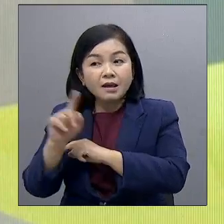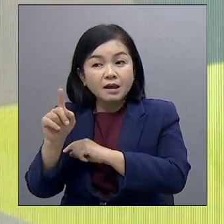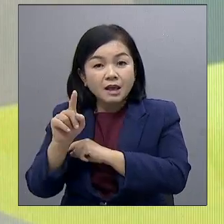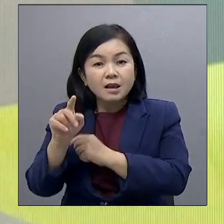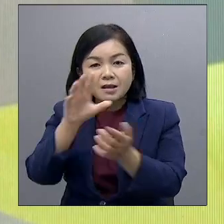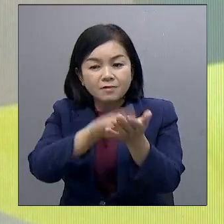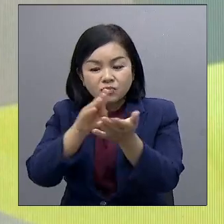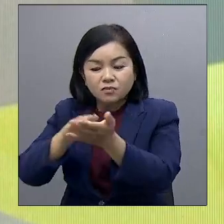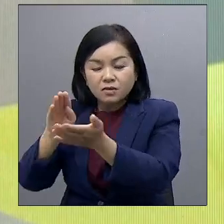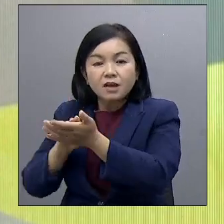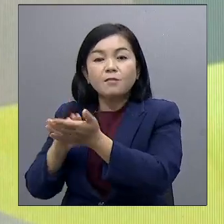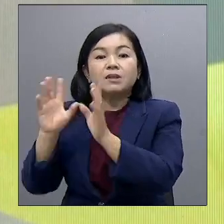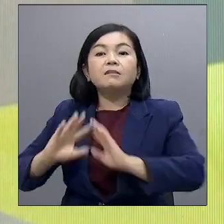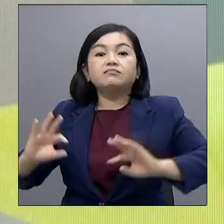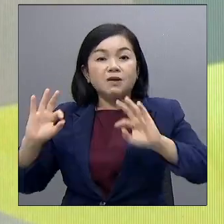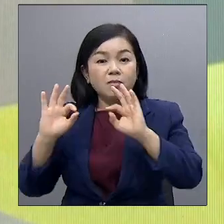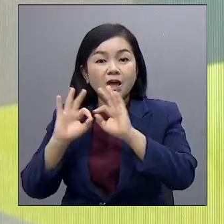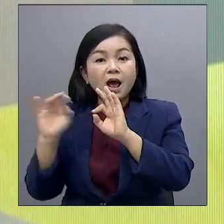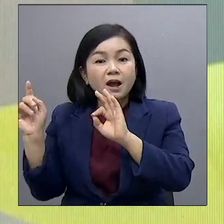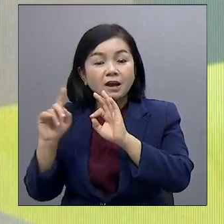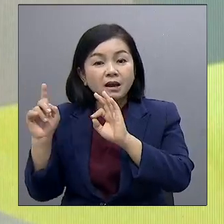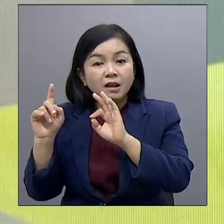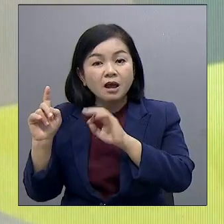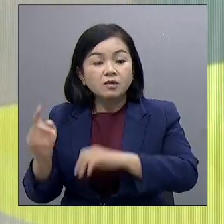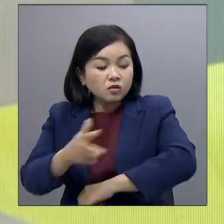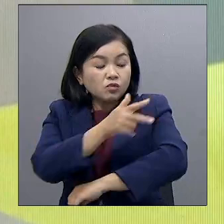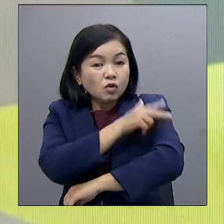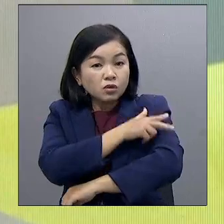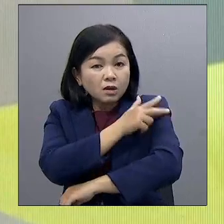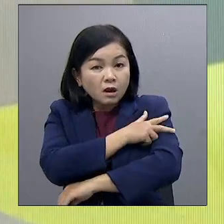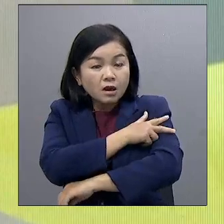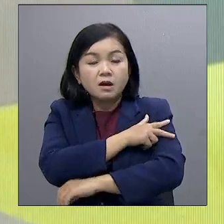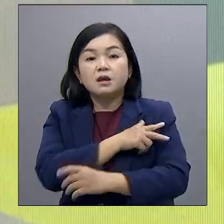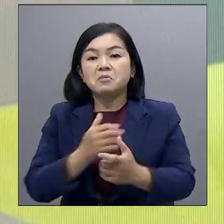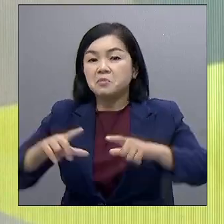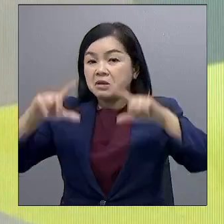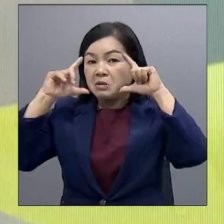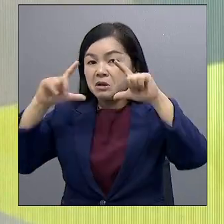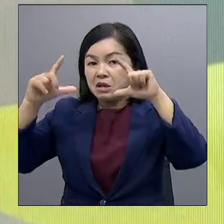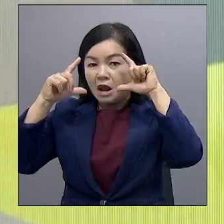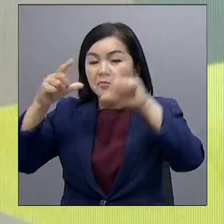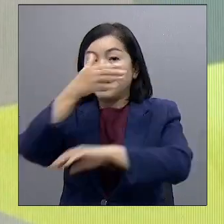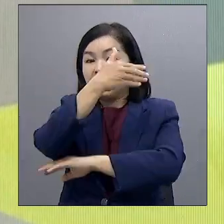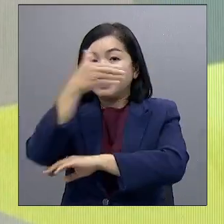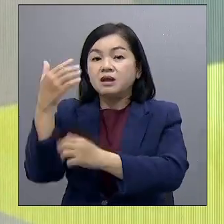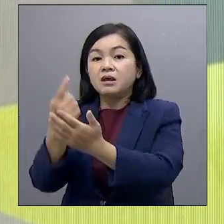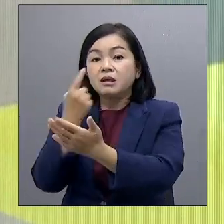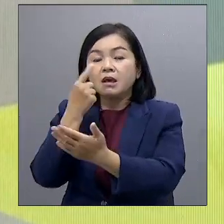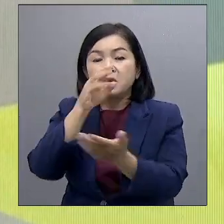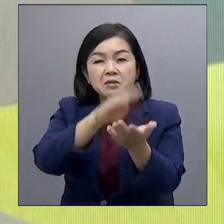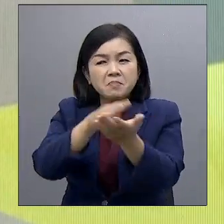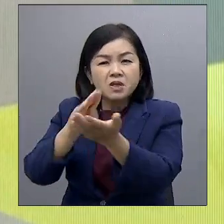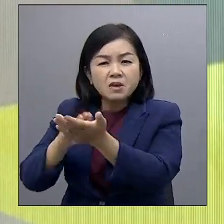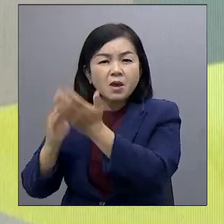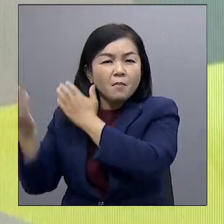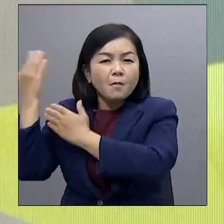รวมเอาผลงานที่สำคัญของศาสตราจารย์เกียรติคุณชลูดนิ่มเสมอศิลปินแห่งชาตินะคะที่ท่านได้รวบรวมผลงานเอาไว้